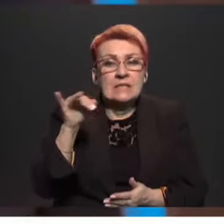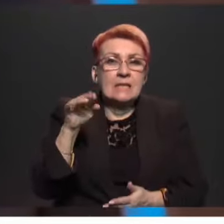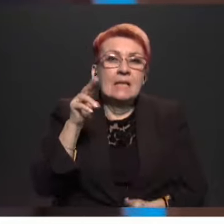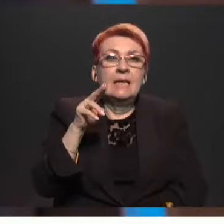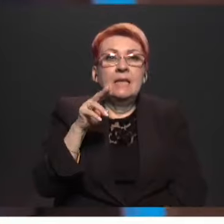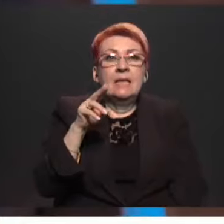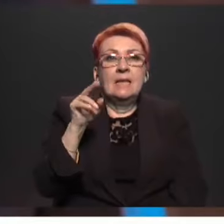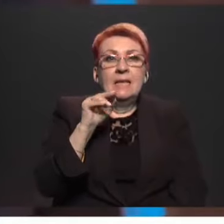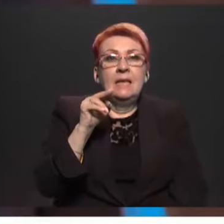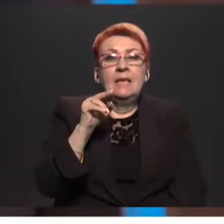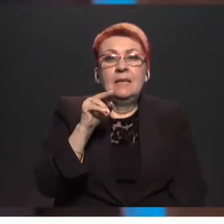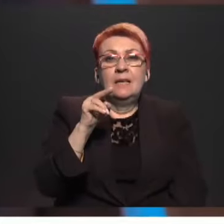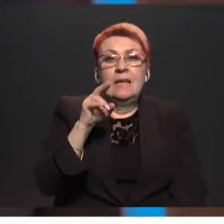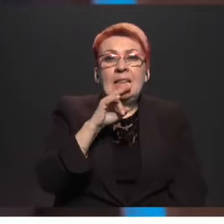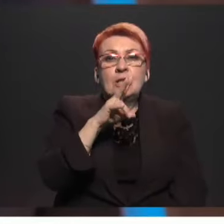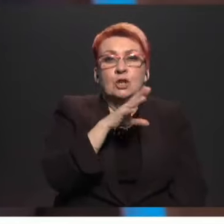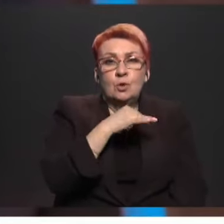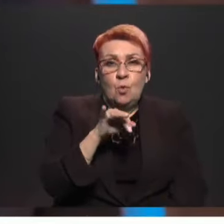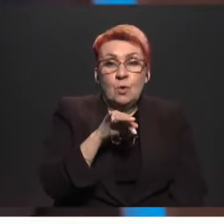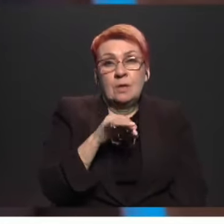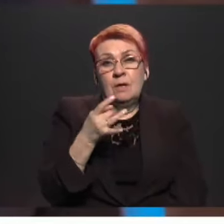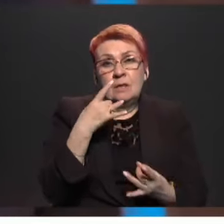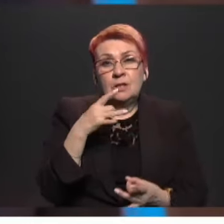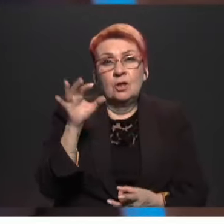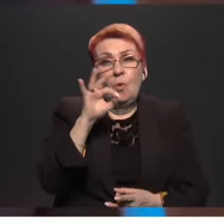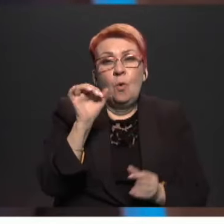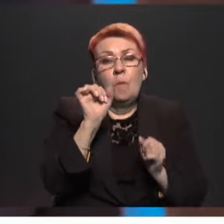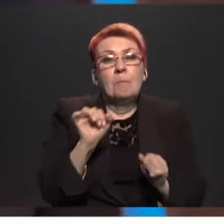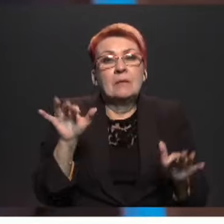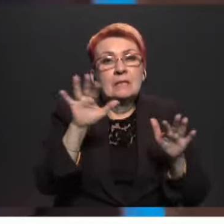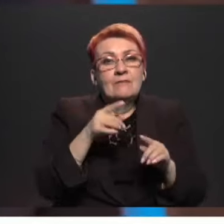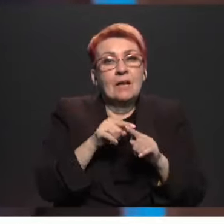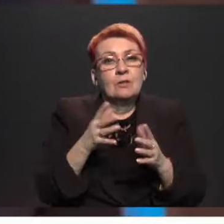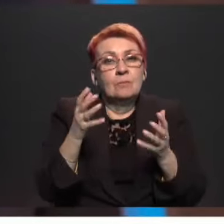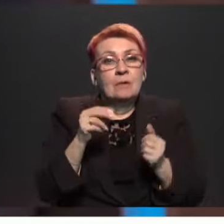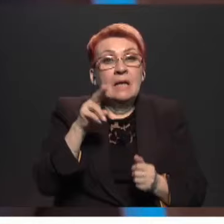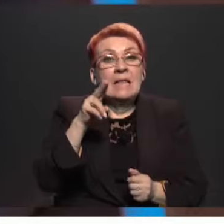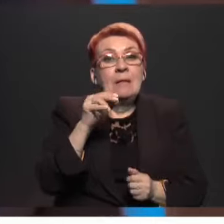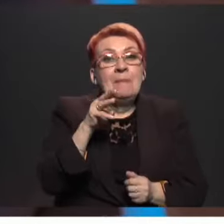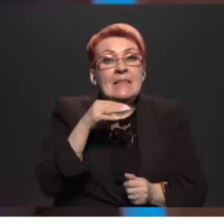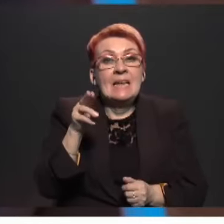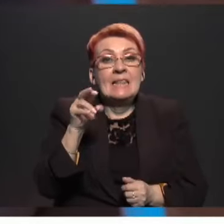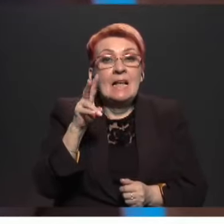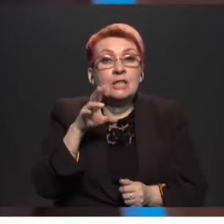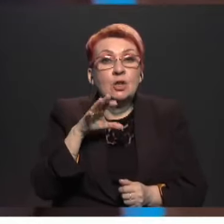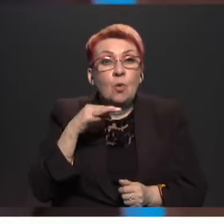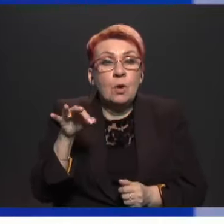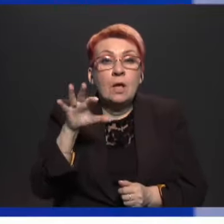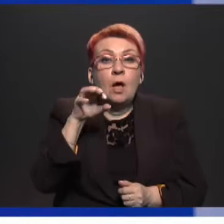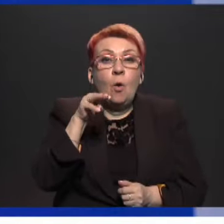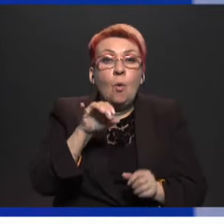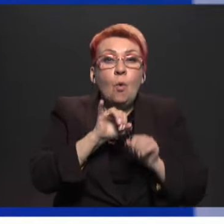И, батюшка, в связи с такой темой у меня к вам вопрос. Расскажите о благословении, которое получил Дмитрий Донской от преподобного